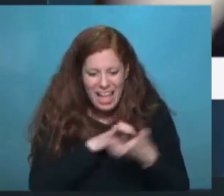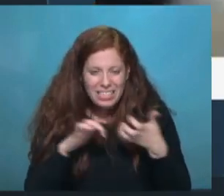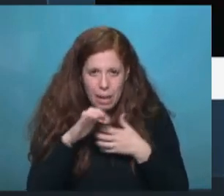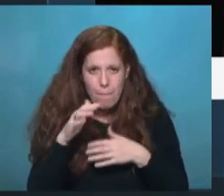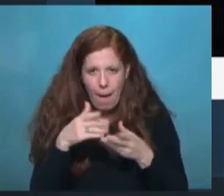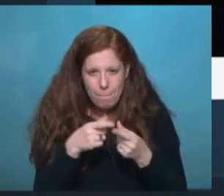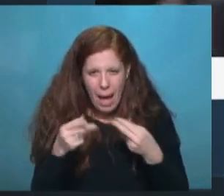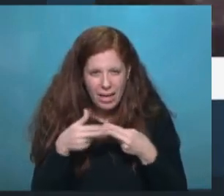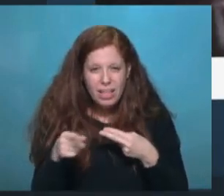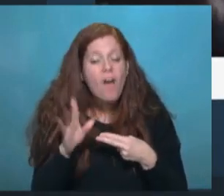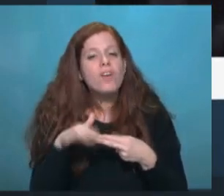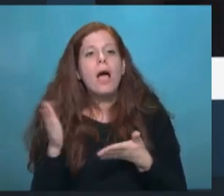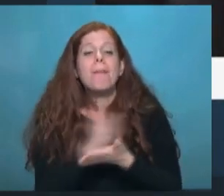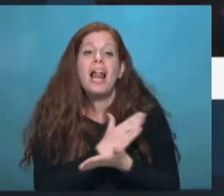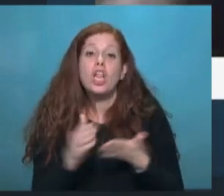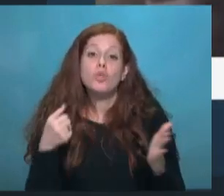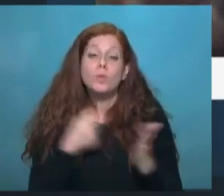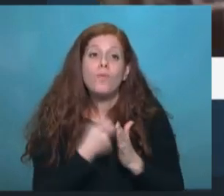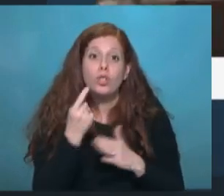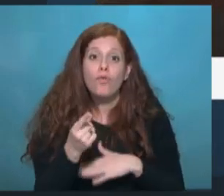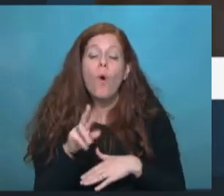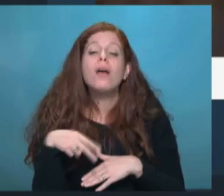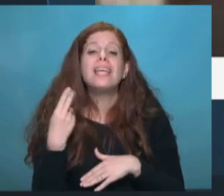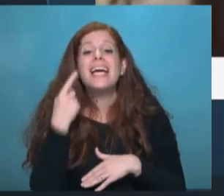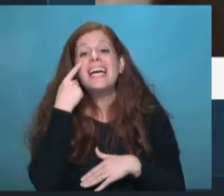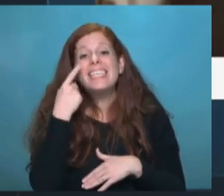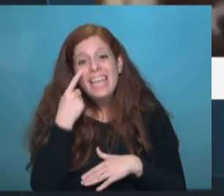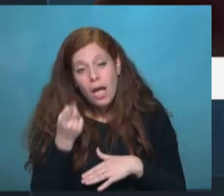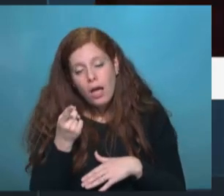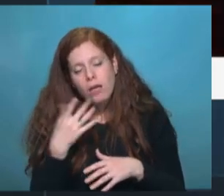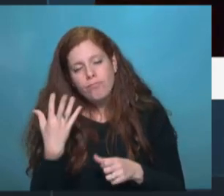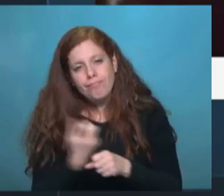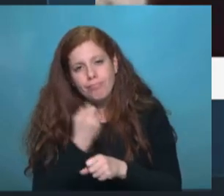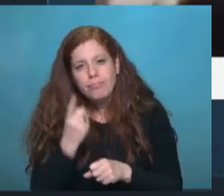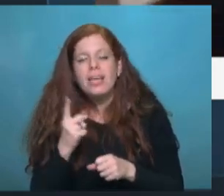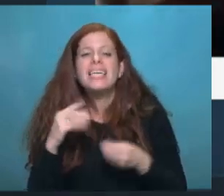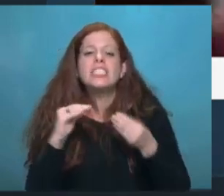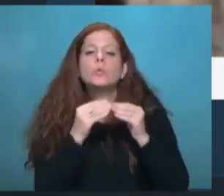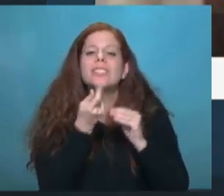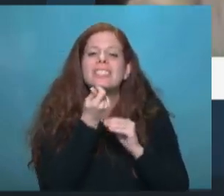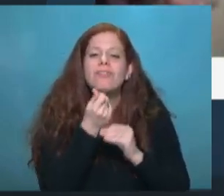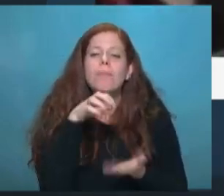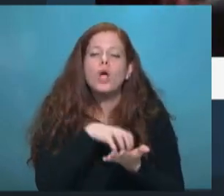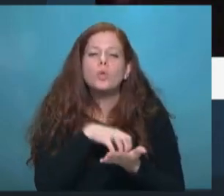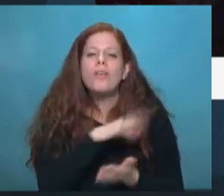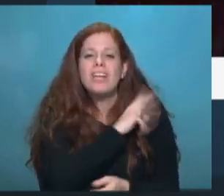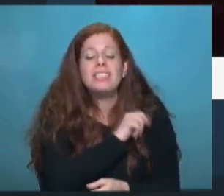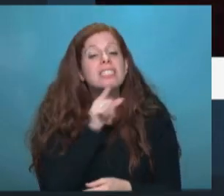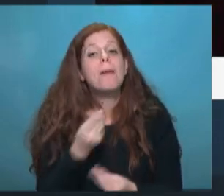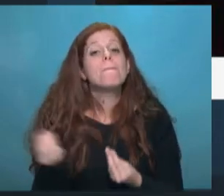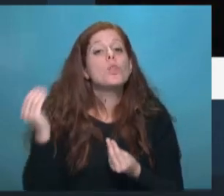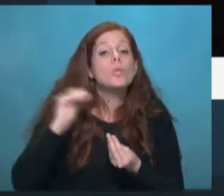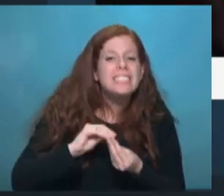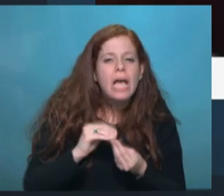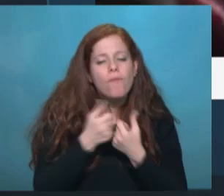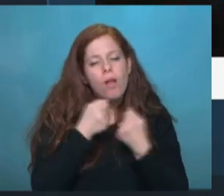וגם החלטה שבסוף השבוע צפויה כנראה להתממש, קיזוז הכספים לרשות הפלסטינית, זה בנוסף למתיחות